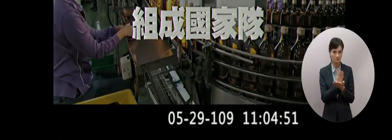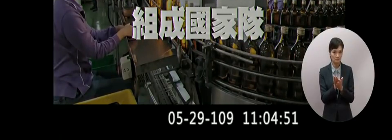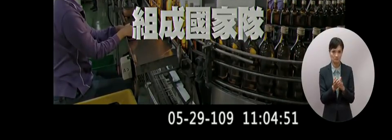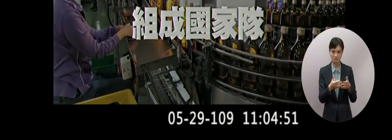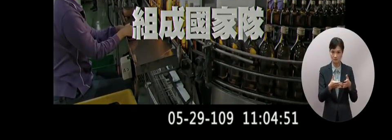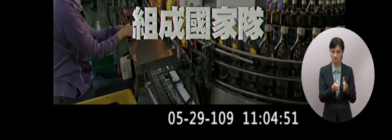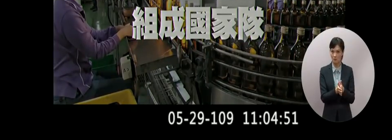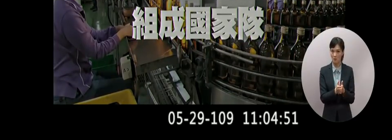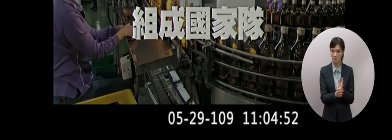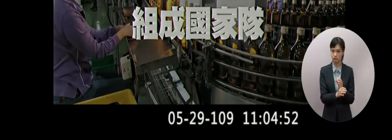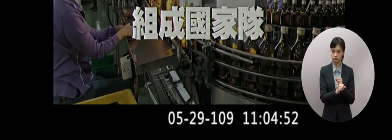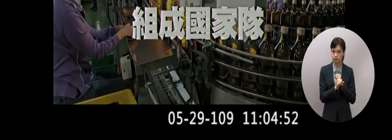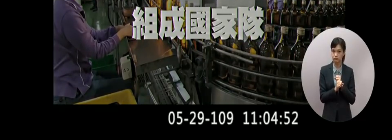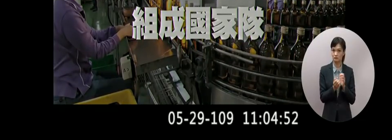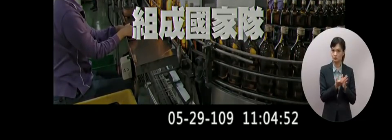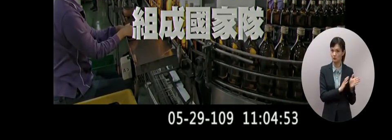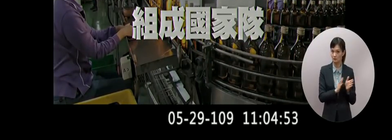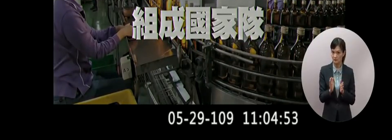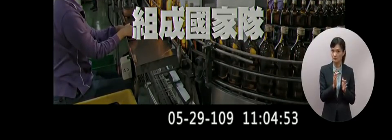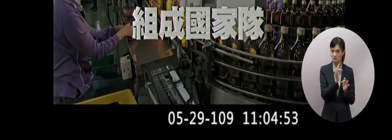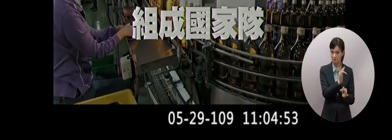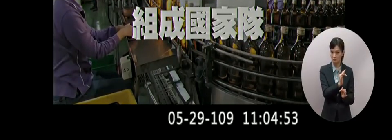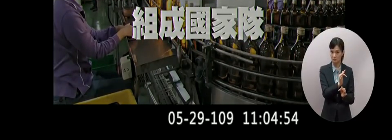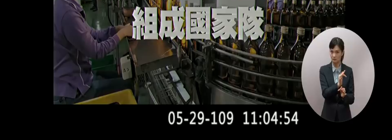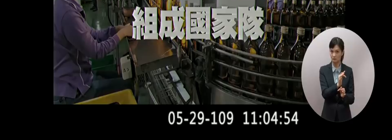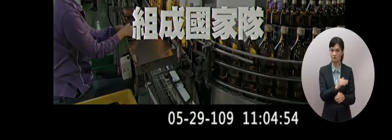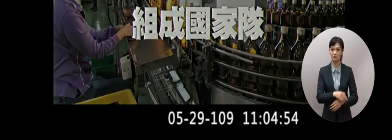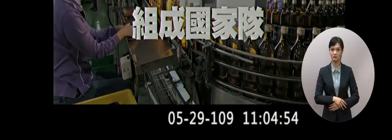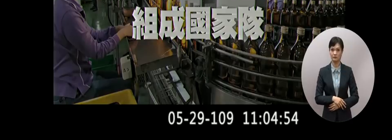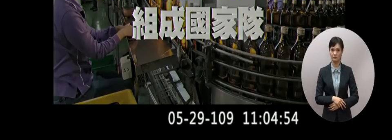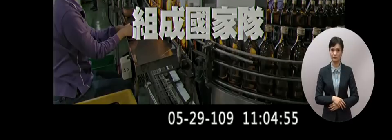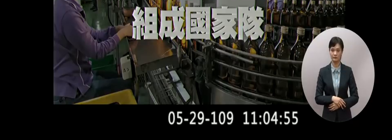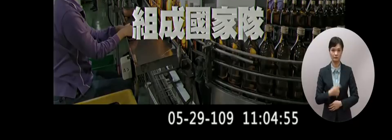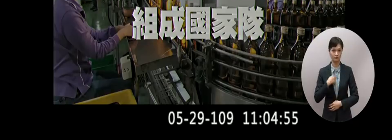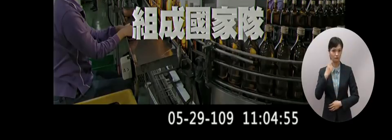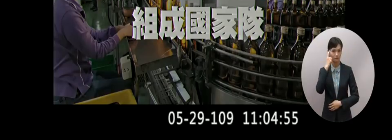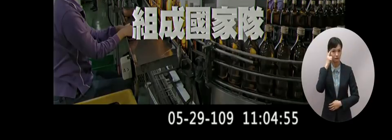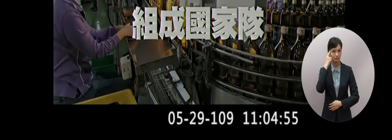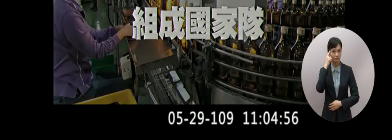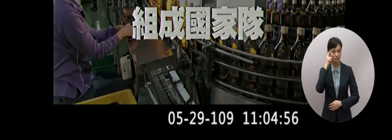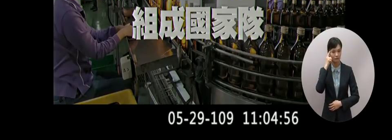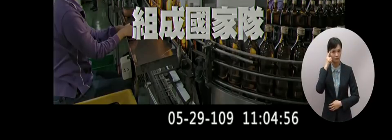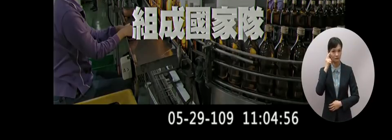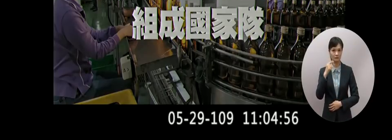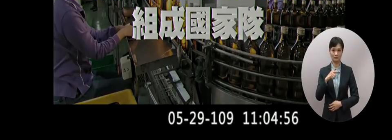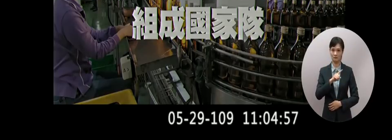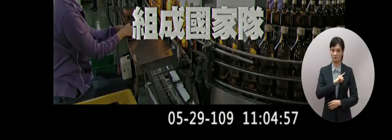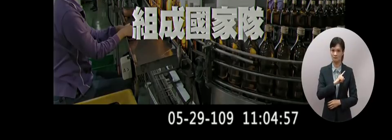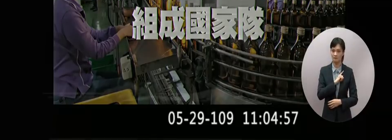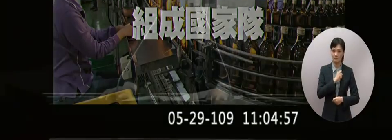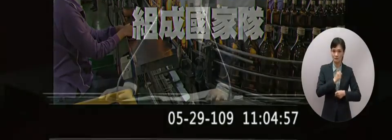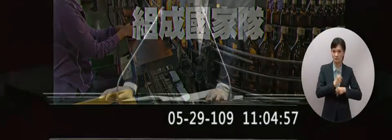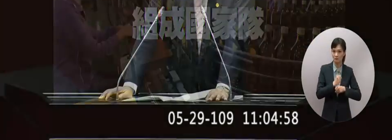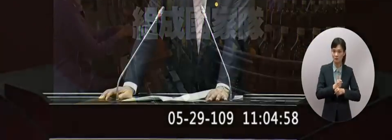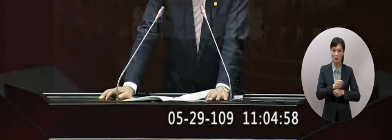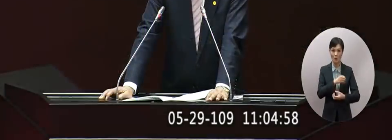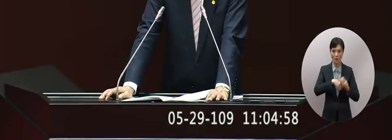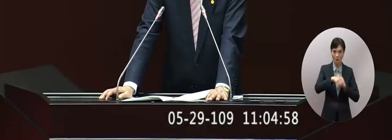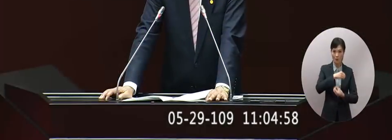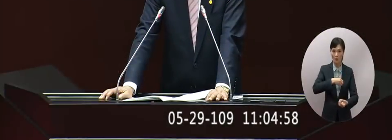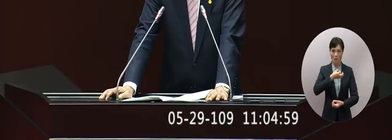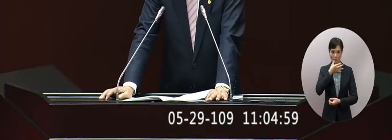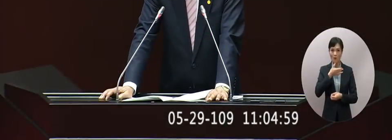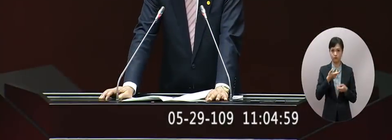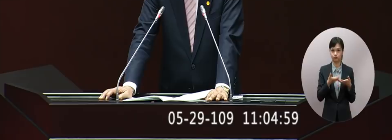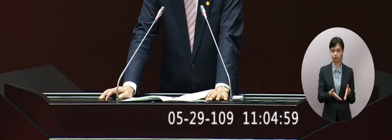警觉跟准备。我们感觉到自给自足的重要性，一